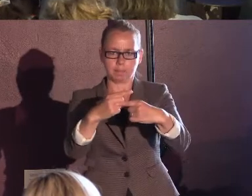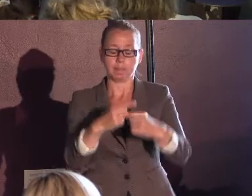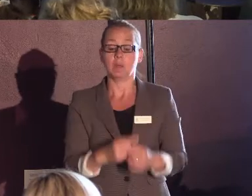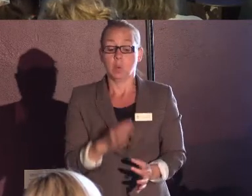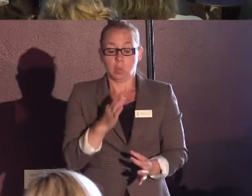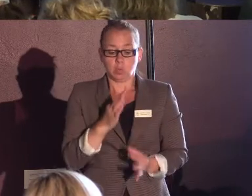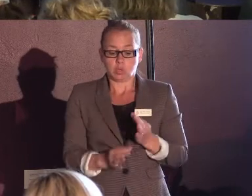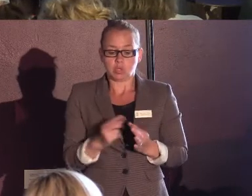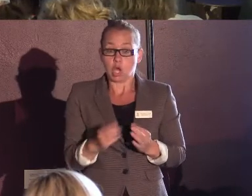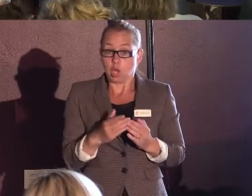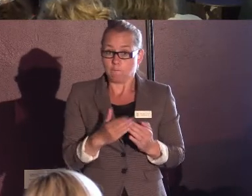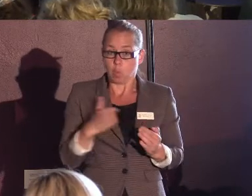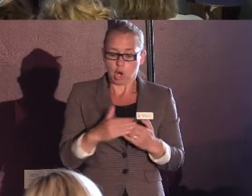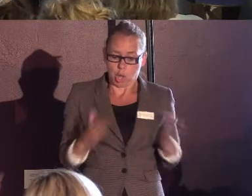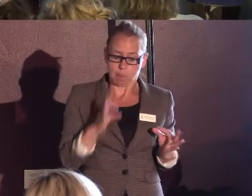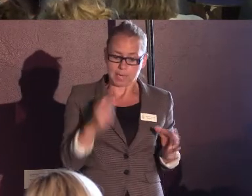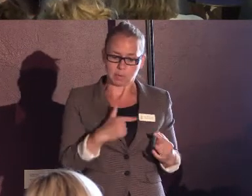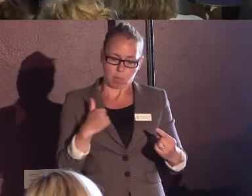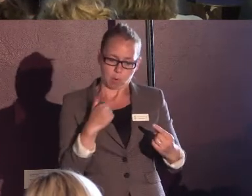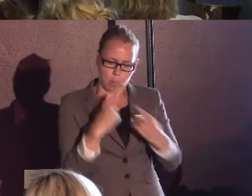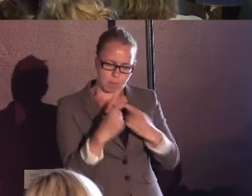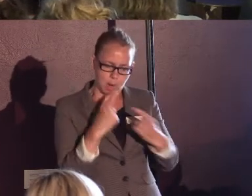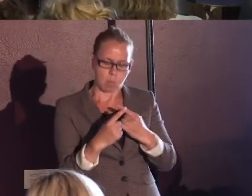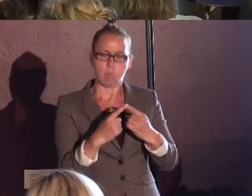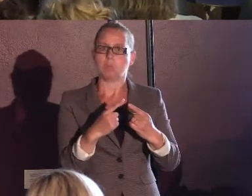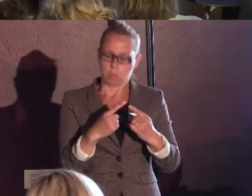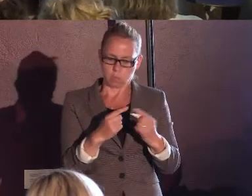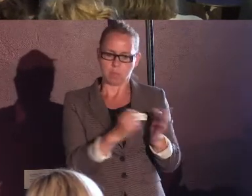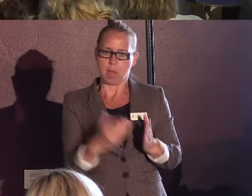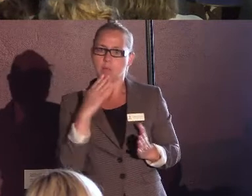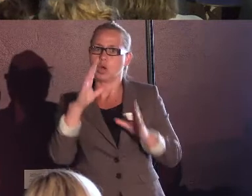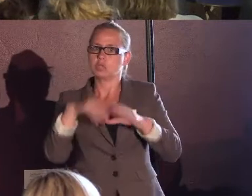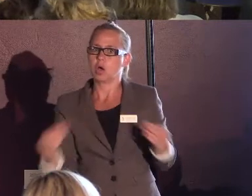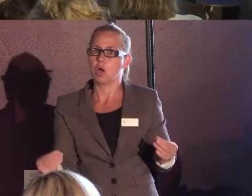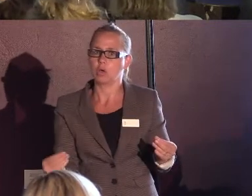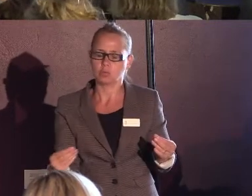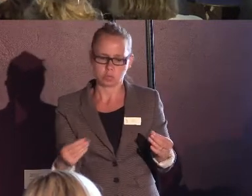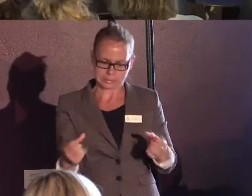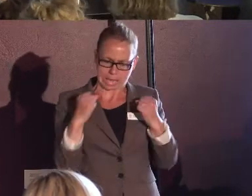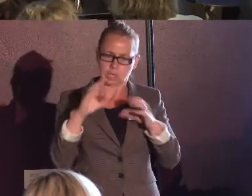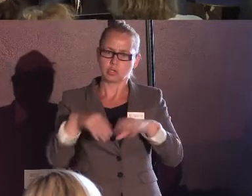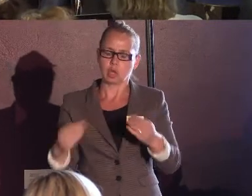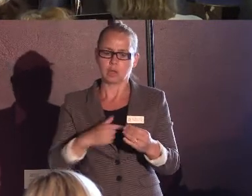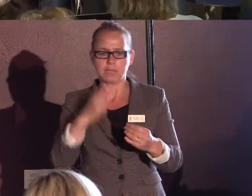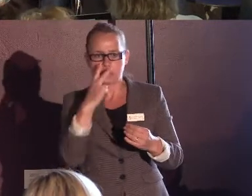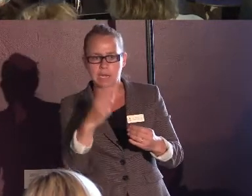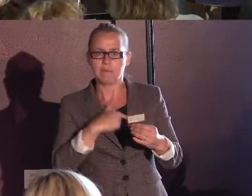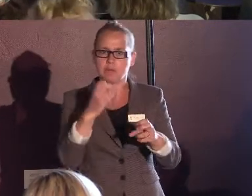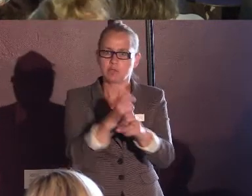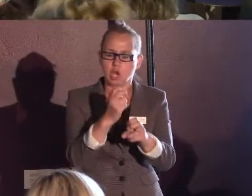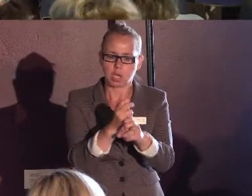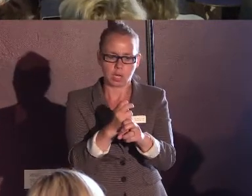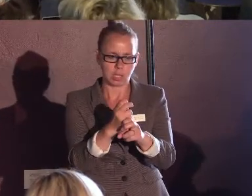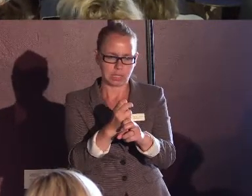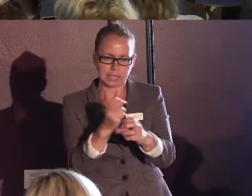den här öppenheten och i kommunikationen är väl det starkaste resultatet av det här. Dels det här att försöka närma sig